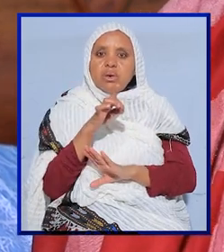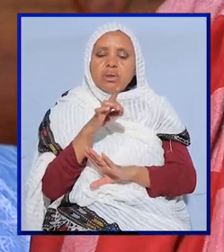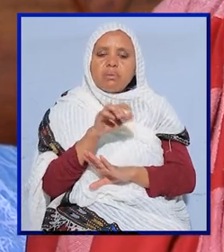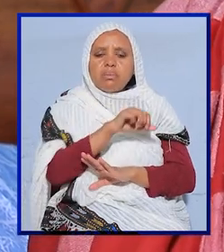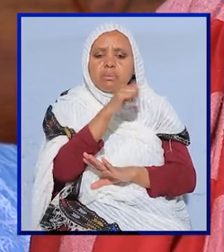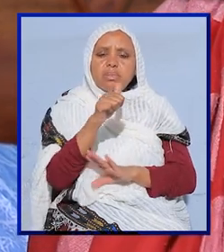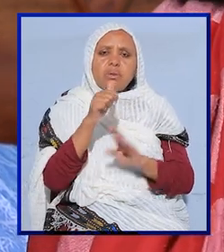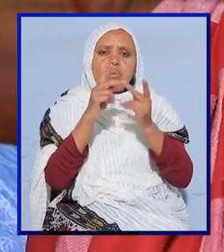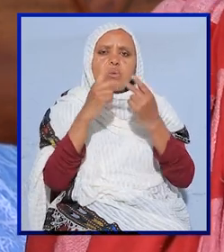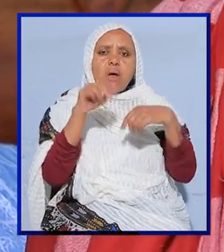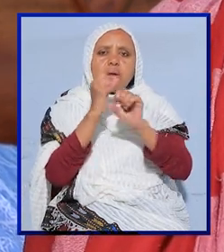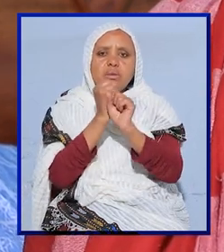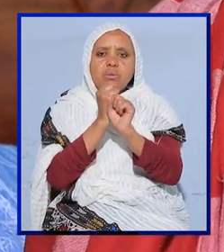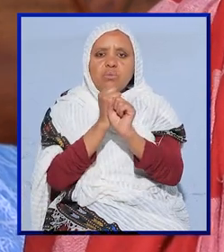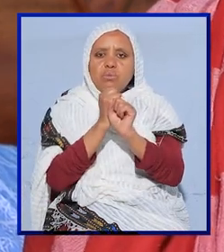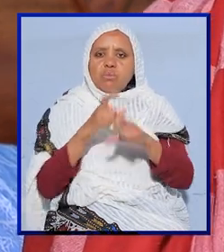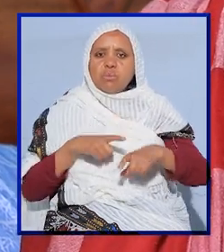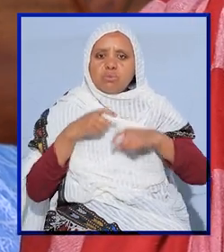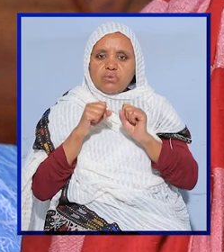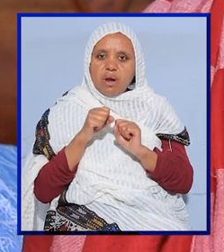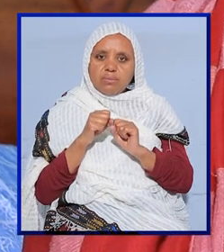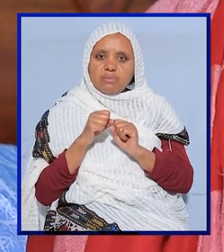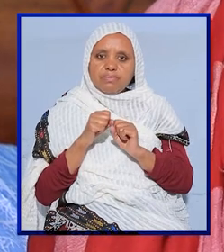ነው። እኔ ጤነኛ መሆንለት የትም ሰርቶ ይኖራል፣